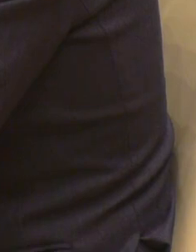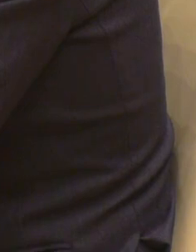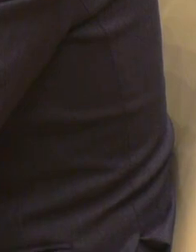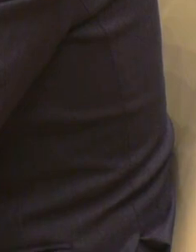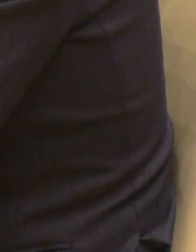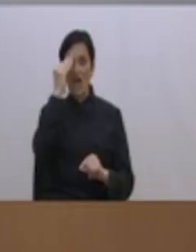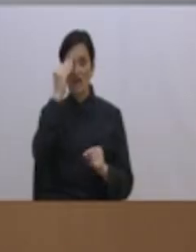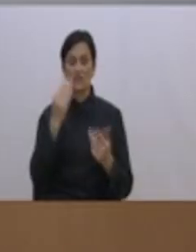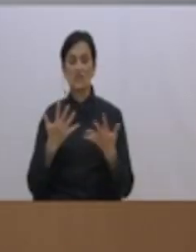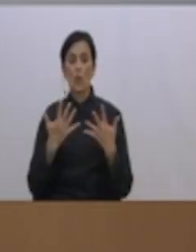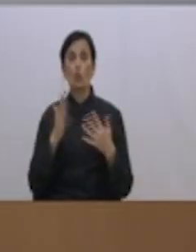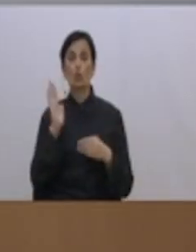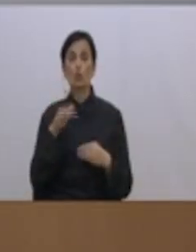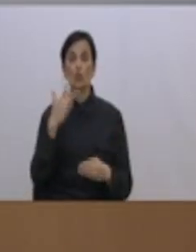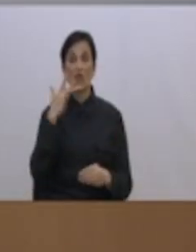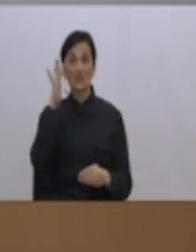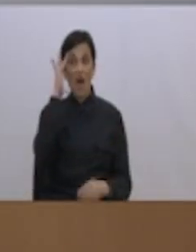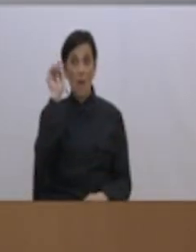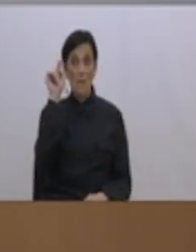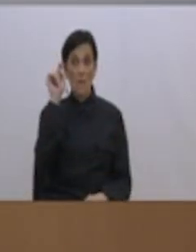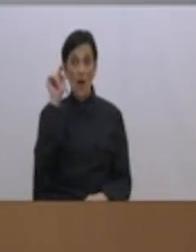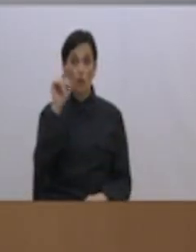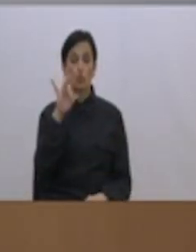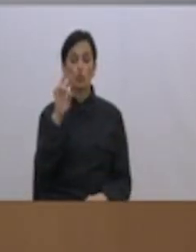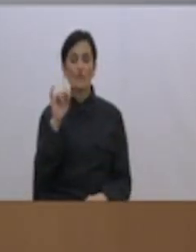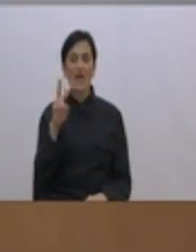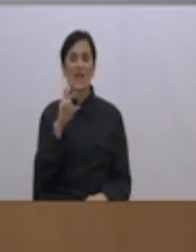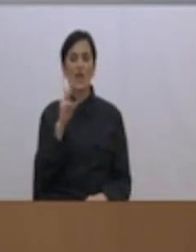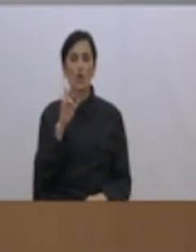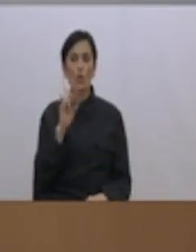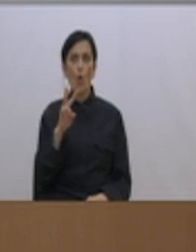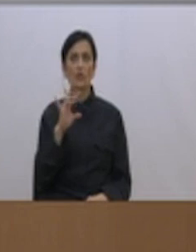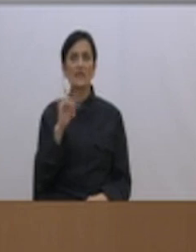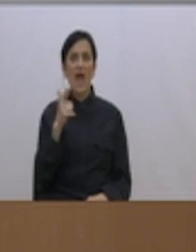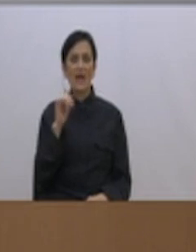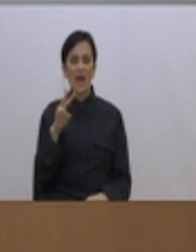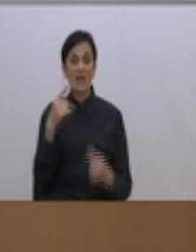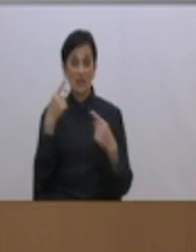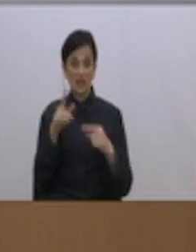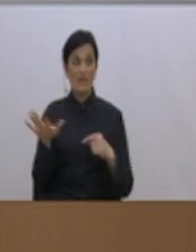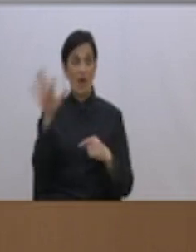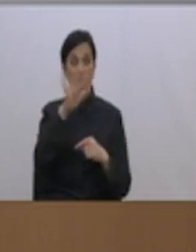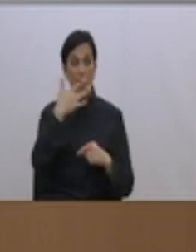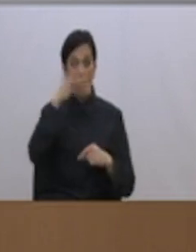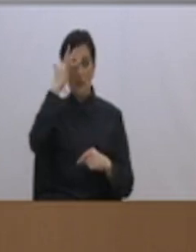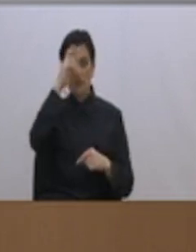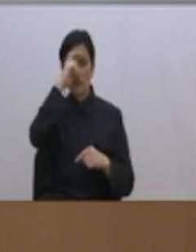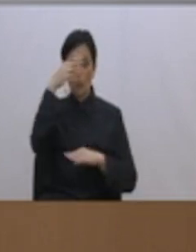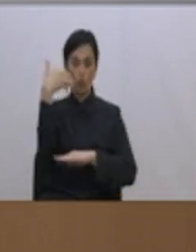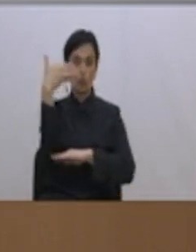არ გაუკეთებია. თუნდაც ამერიკაში Roosevelt-ის, Lincoln-ის, Reagan-ის და სხვათა ქვეყანაში ამერიკის სახელმწიფო